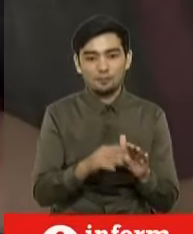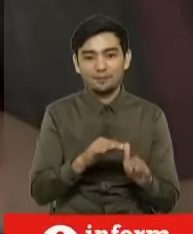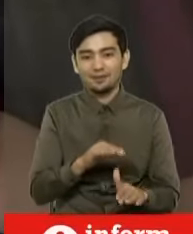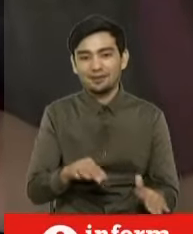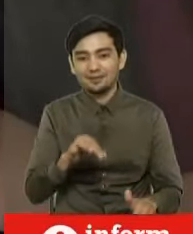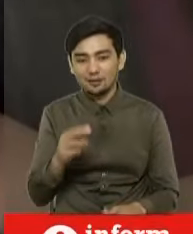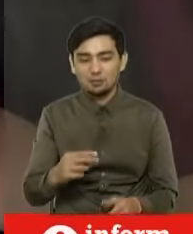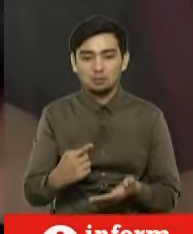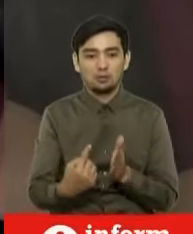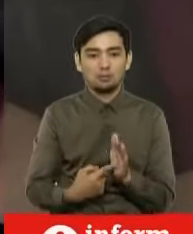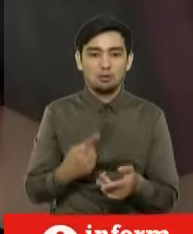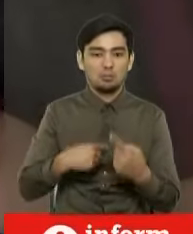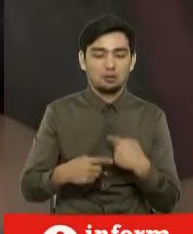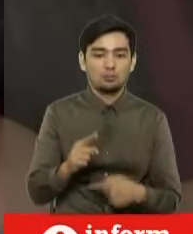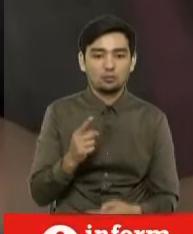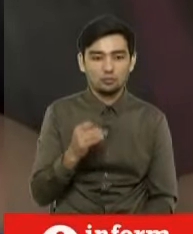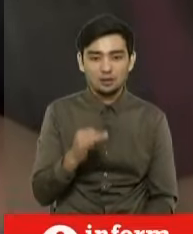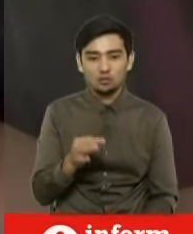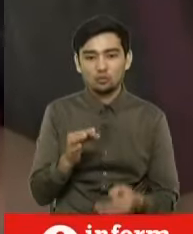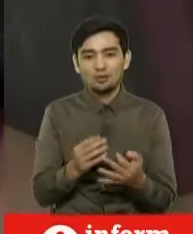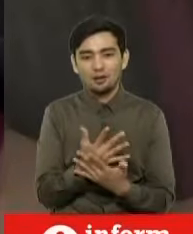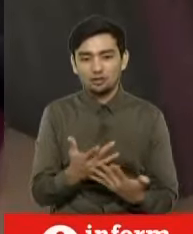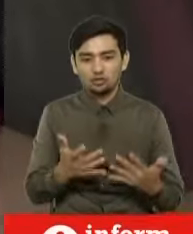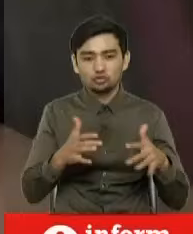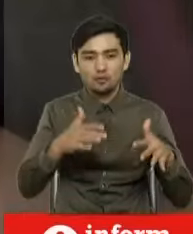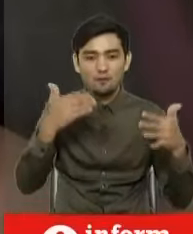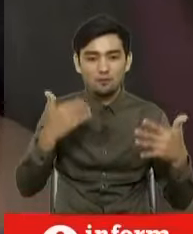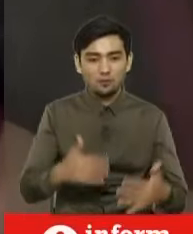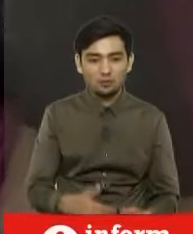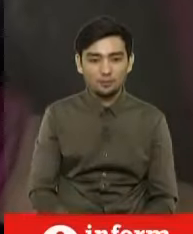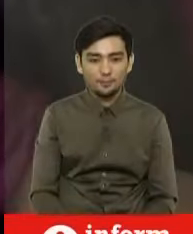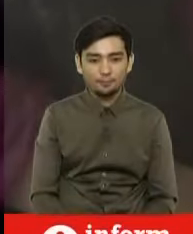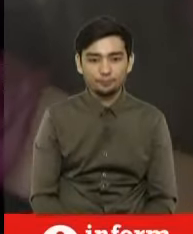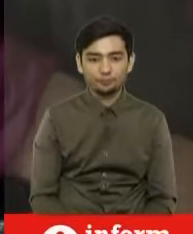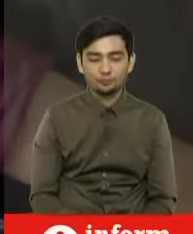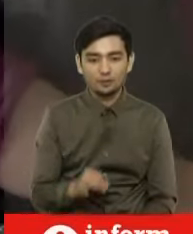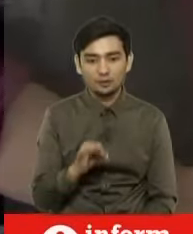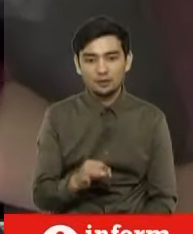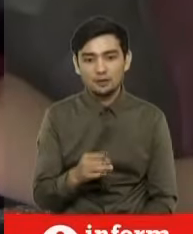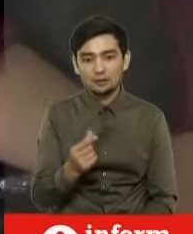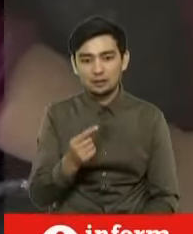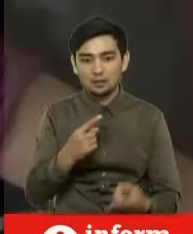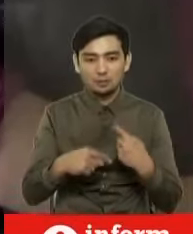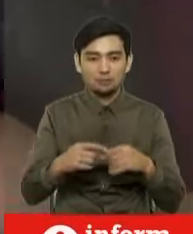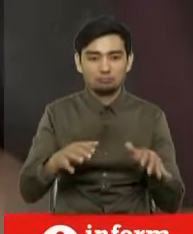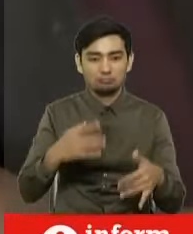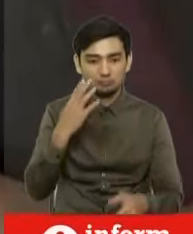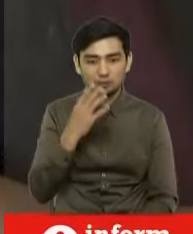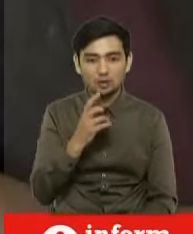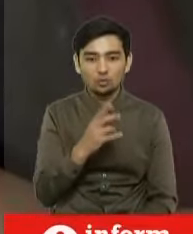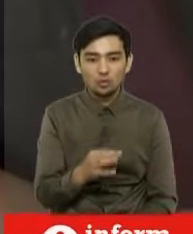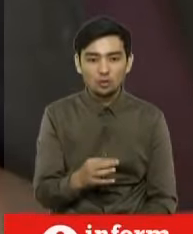етіп отыр. Соттан бірнеше сот решение шығарып қойған. Енді сол возврат денежных средств деп. Енді